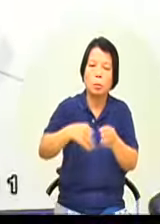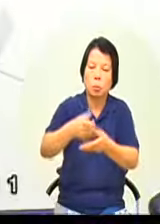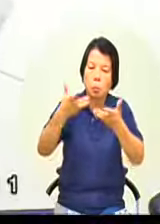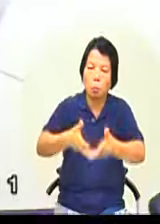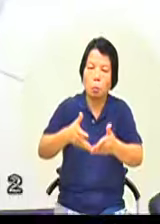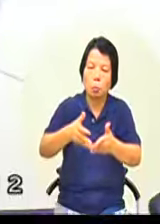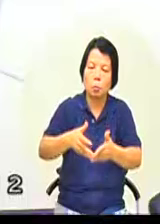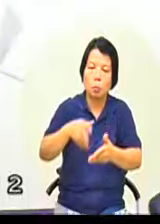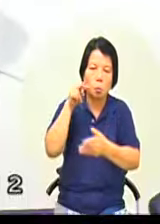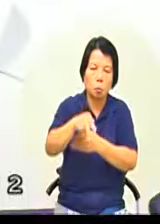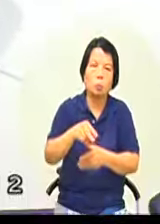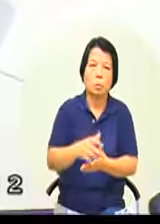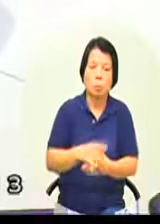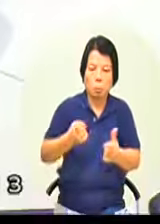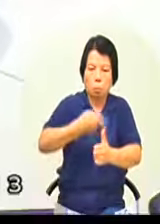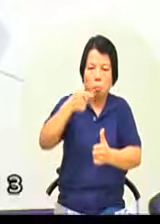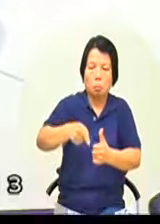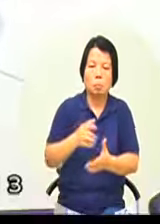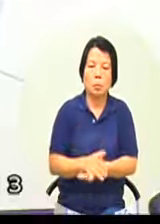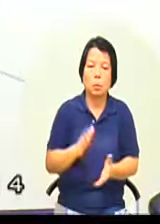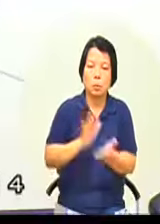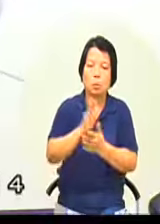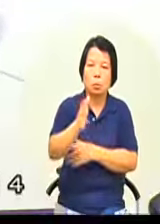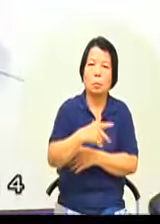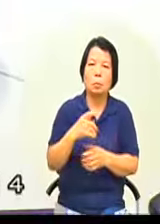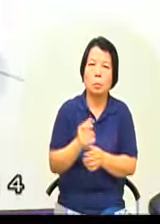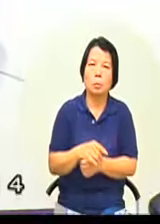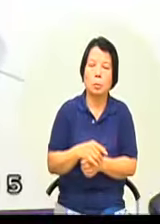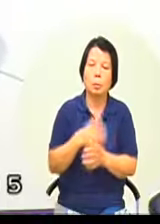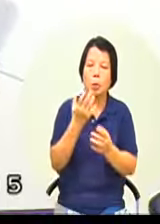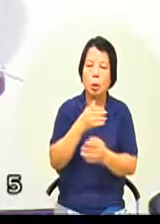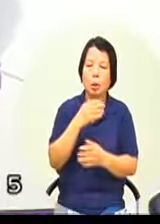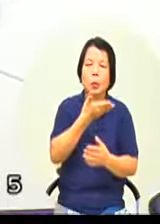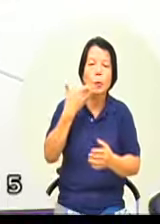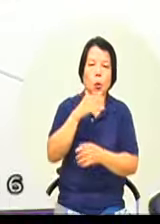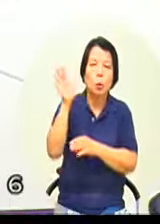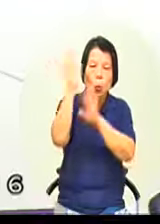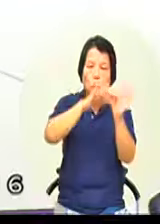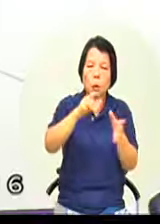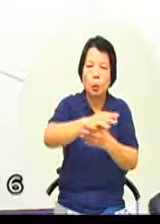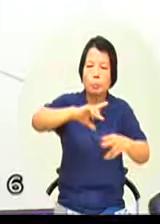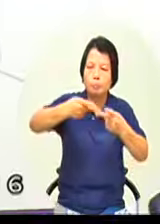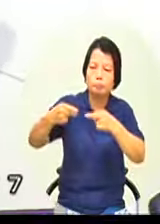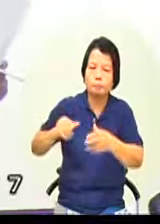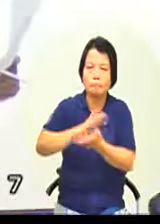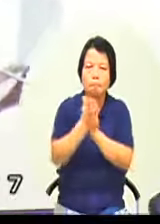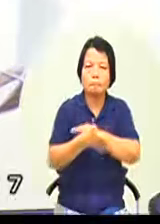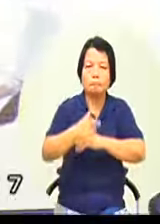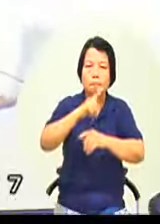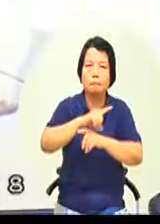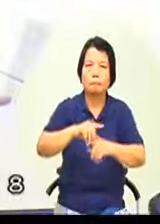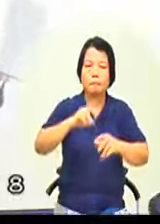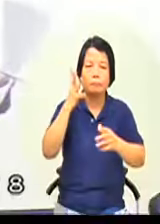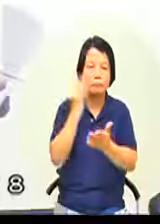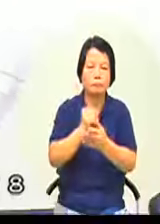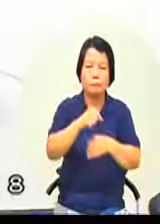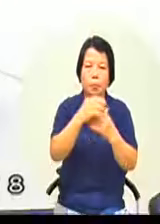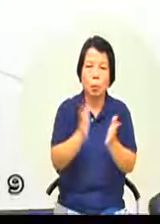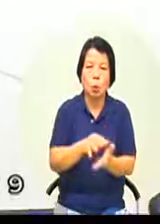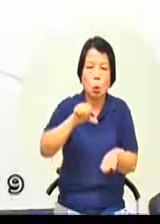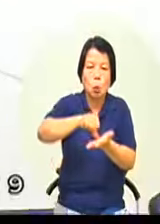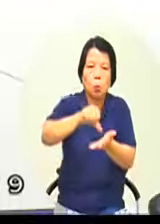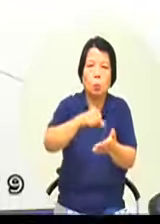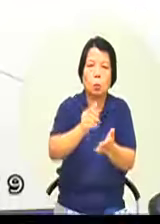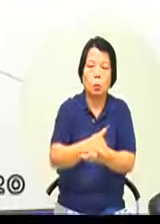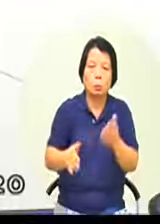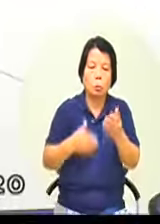的，未来这个气候变迁啊，这个粮食啊是比钱更重要。有当时啊，若无种作、无收成的